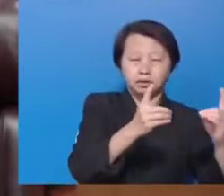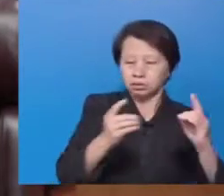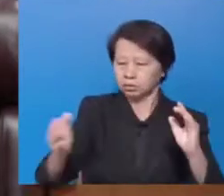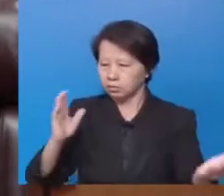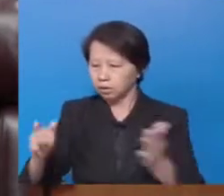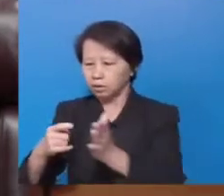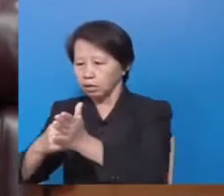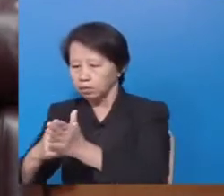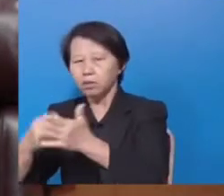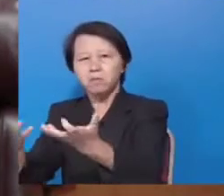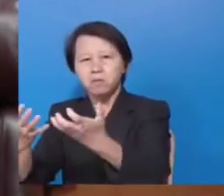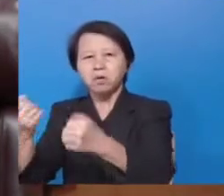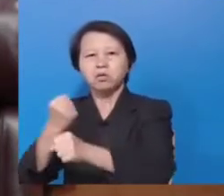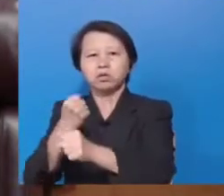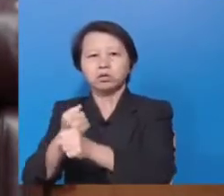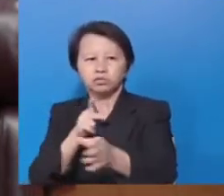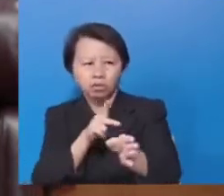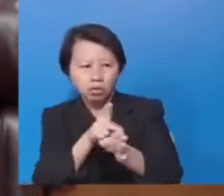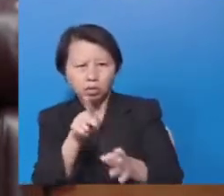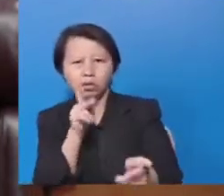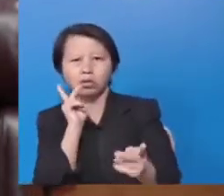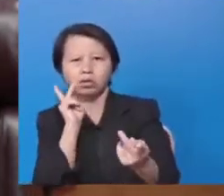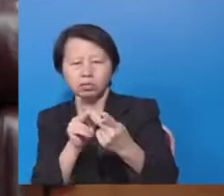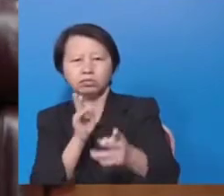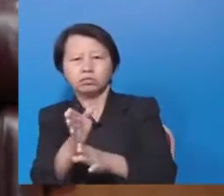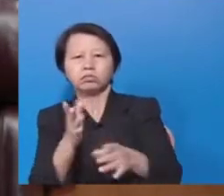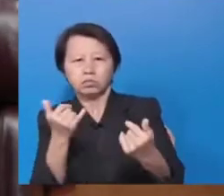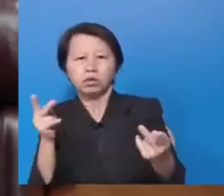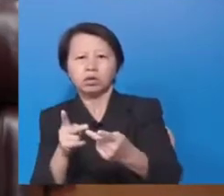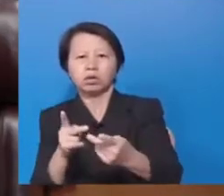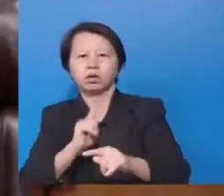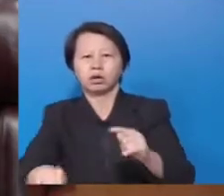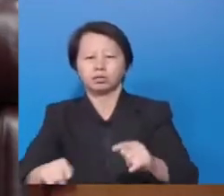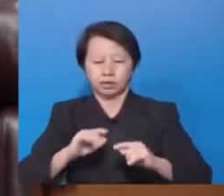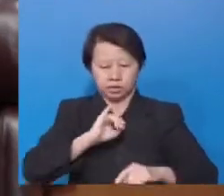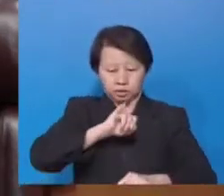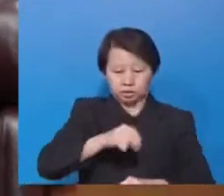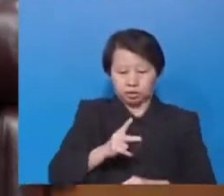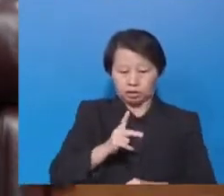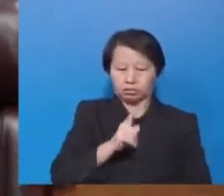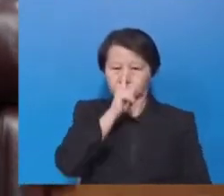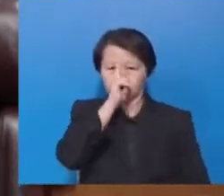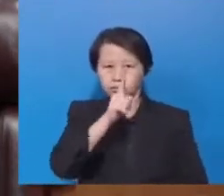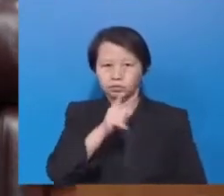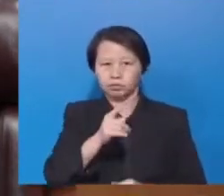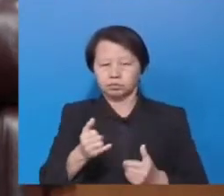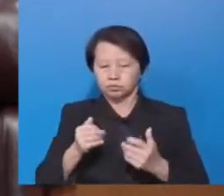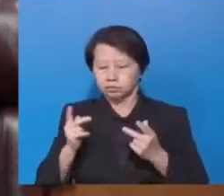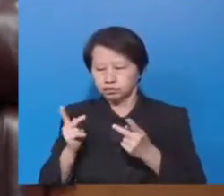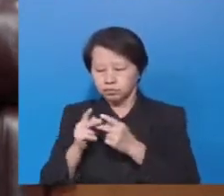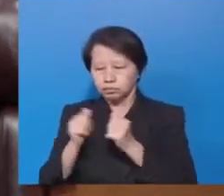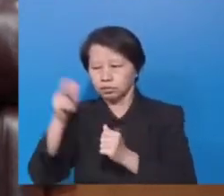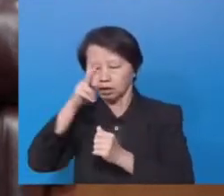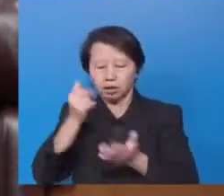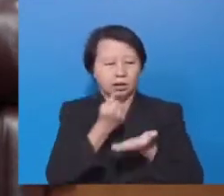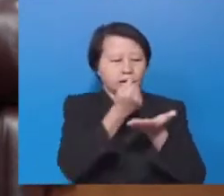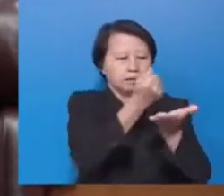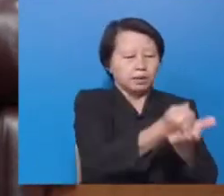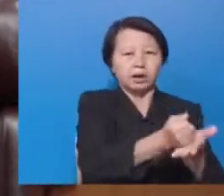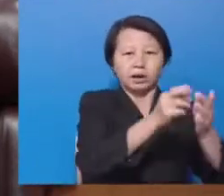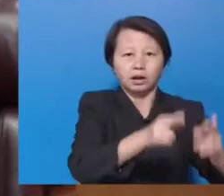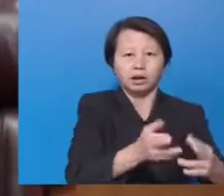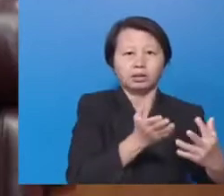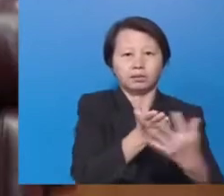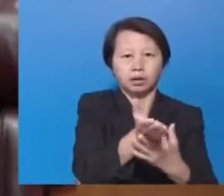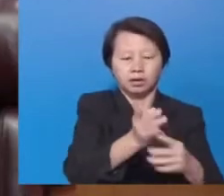berbanding dengan keperluan industri data Goose ini akan menjadi medium bagi memastikan hasrat kerajaan membantu